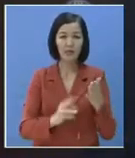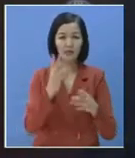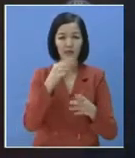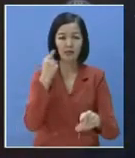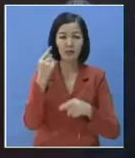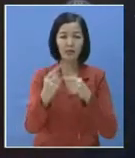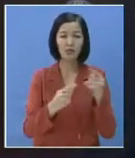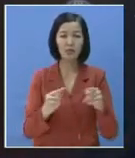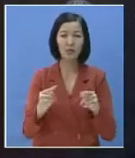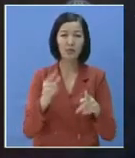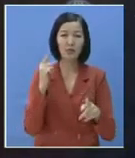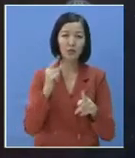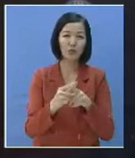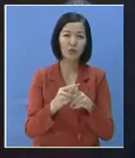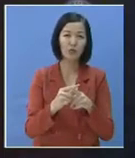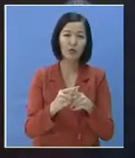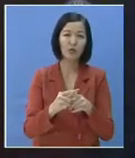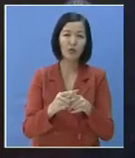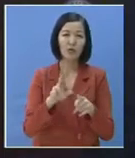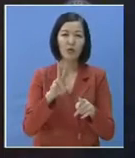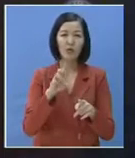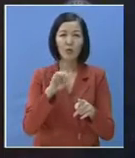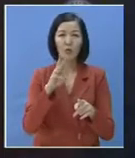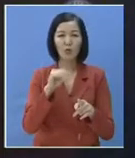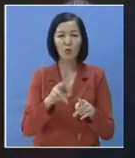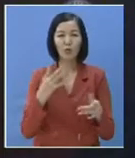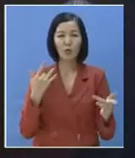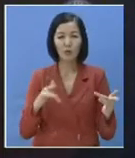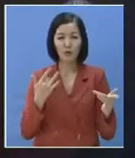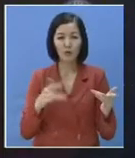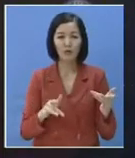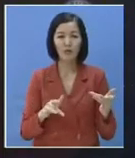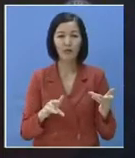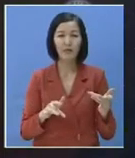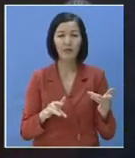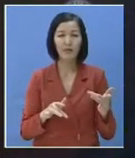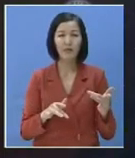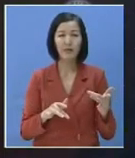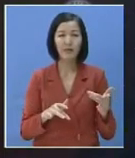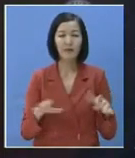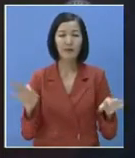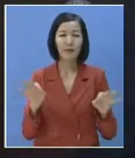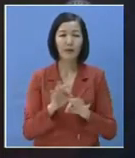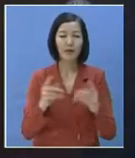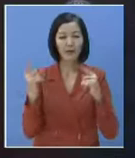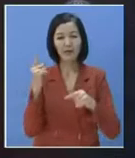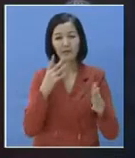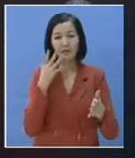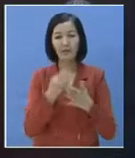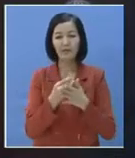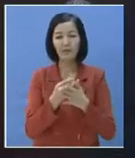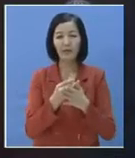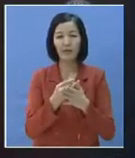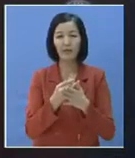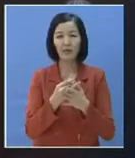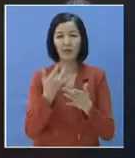традиционных песен, ноты куев, чтобы они смогли эти произведения исполнить на своих